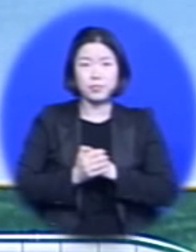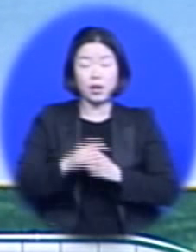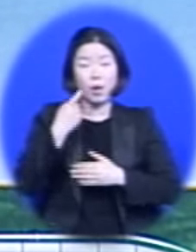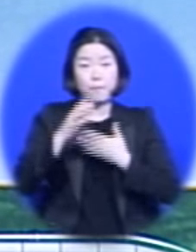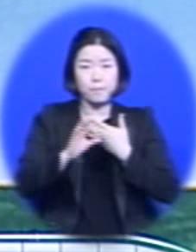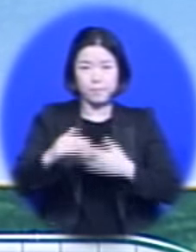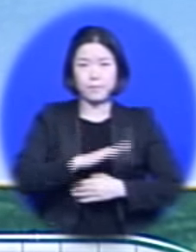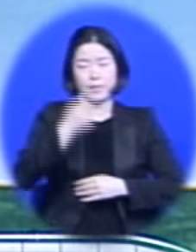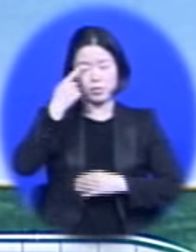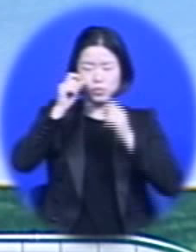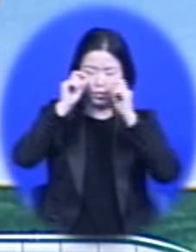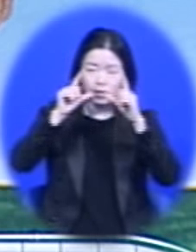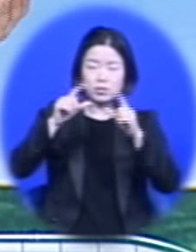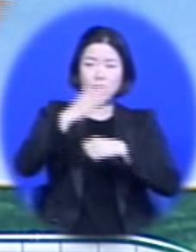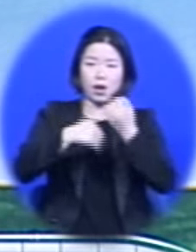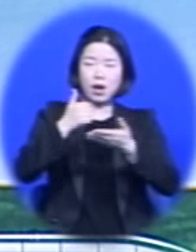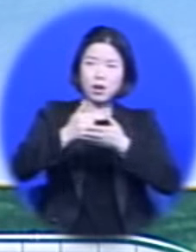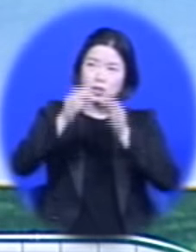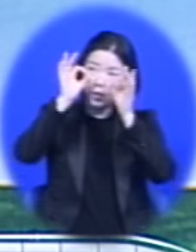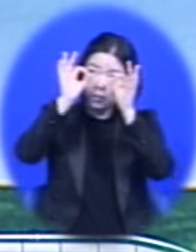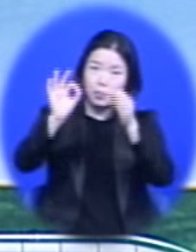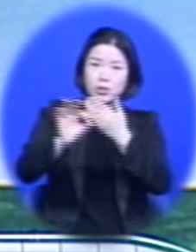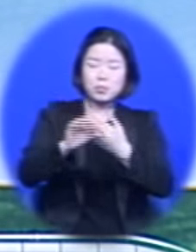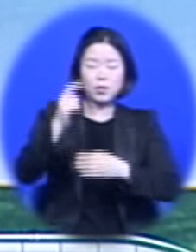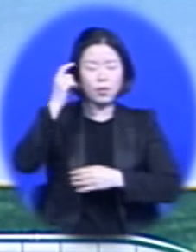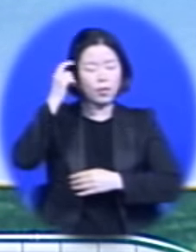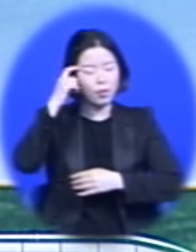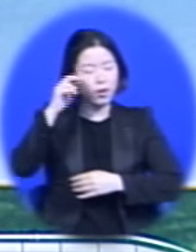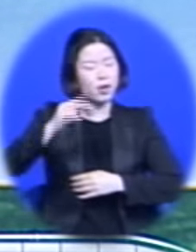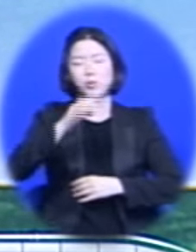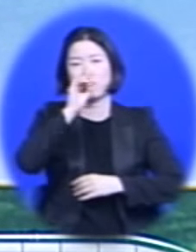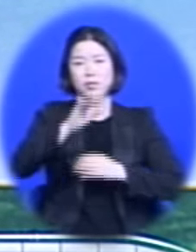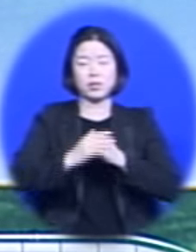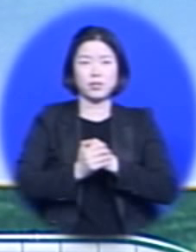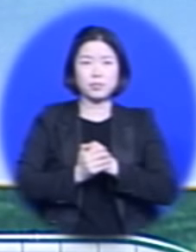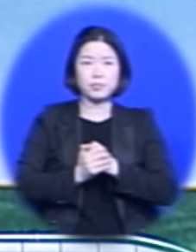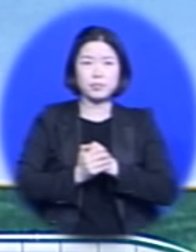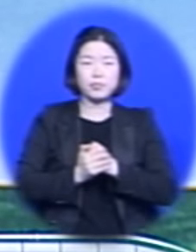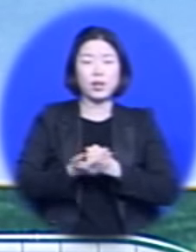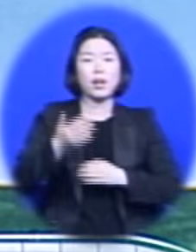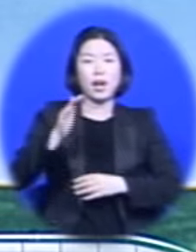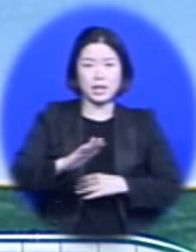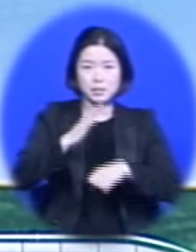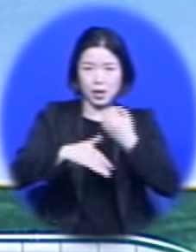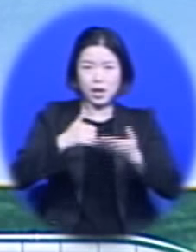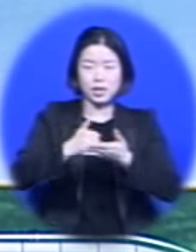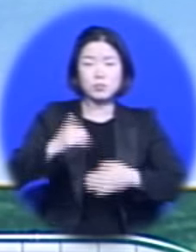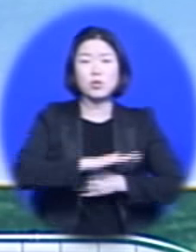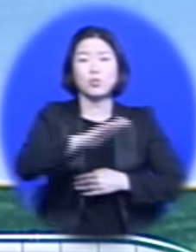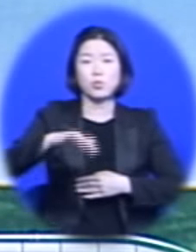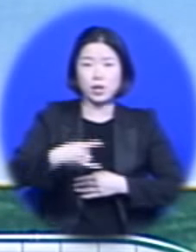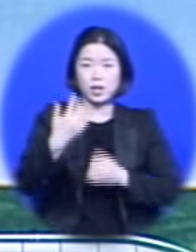만약에 우리가 눈을 떠서 하나님을 뵙는다면 이건 상상도 안 되는 일입니다. 그러나 하나님은 우리에게 은혜를